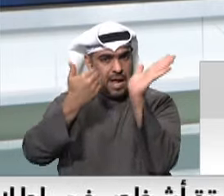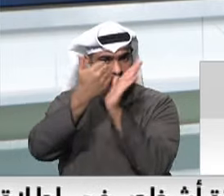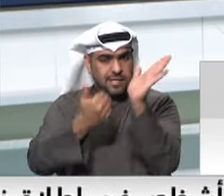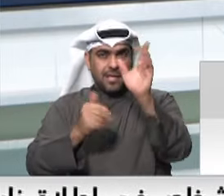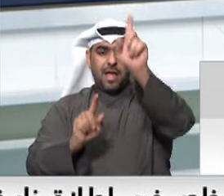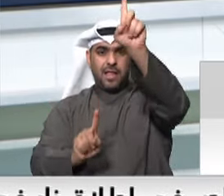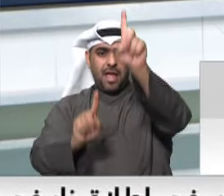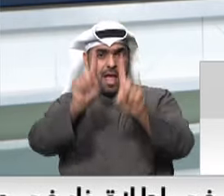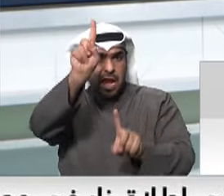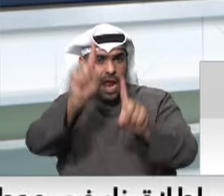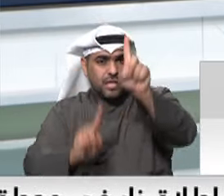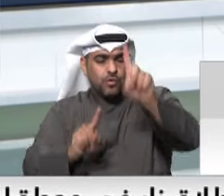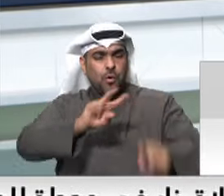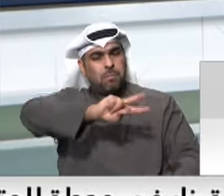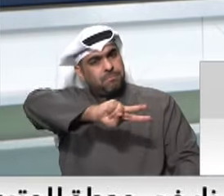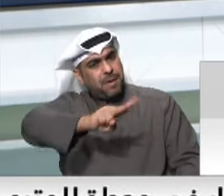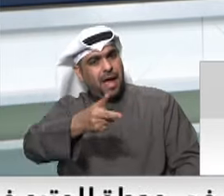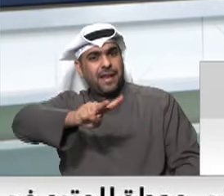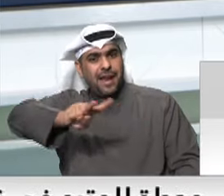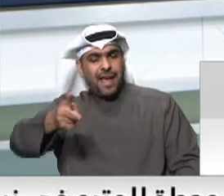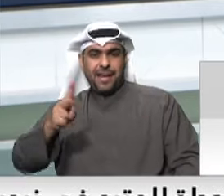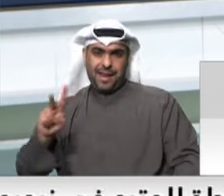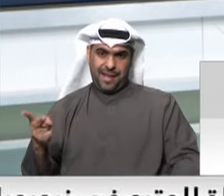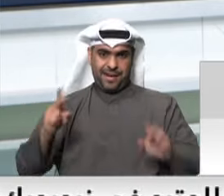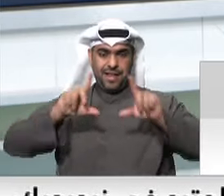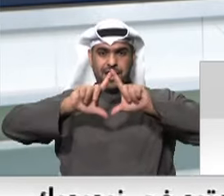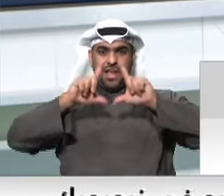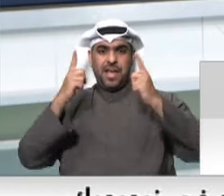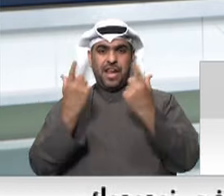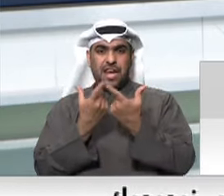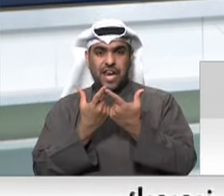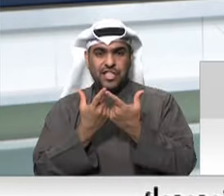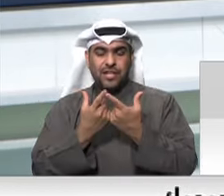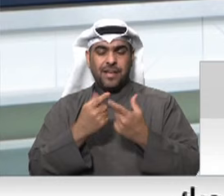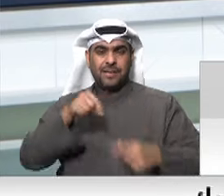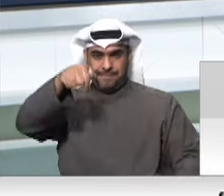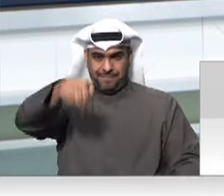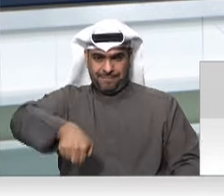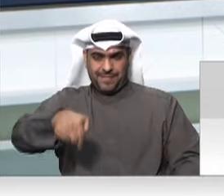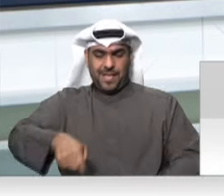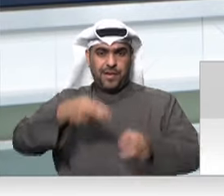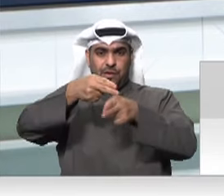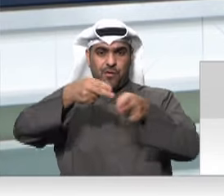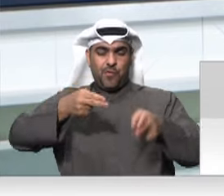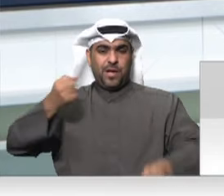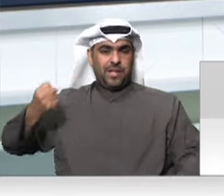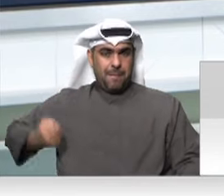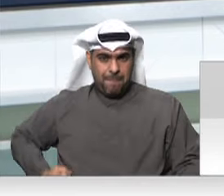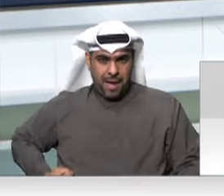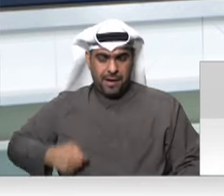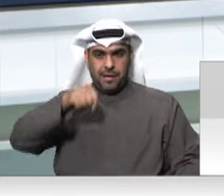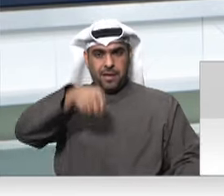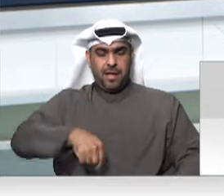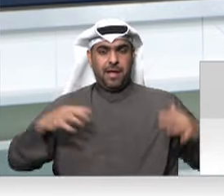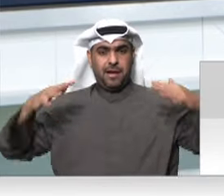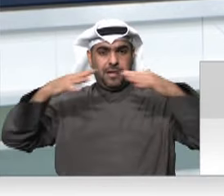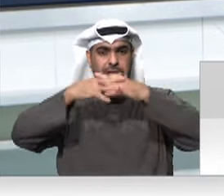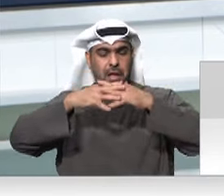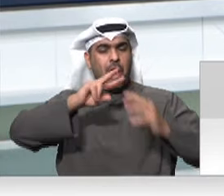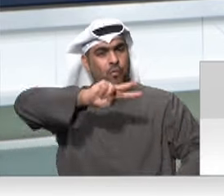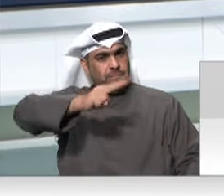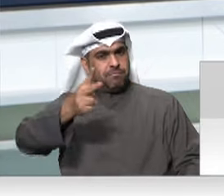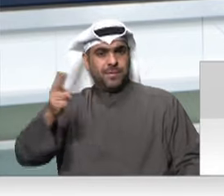العليا المشتركه الكويتيه البحرينيه بعدا جديدا للعلاقات الاخويه في مجالات عديده نتابع